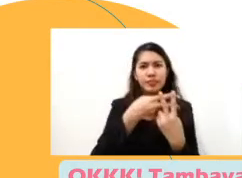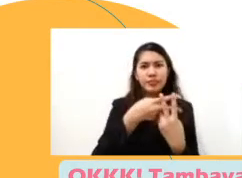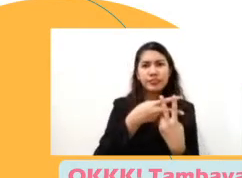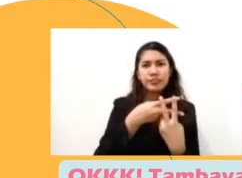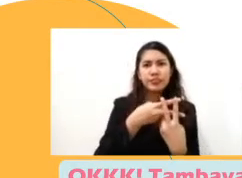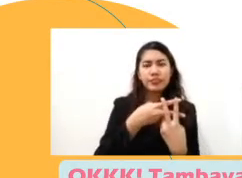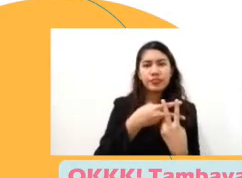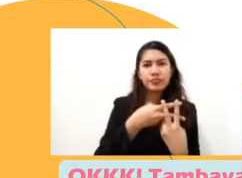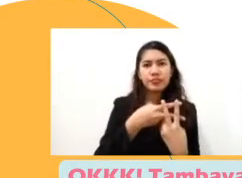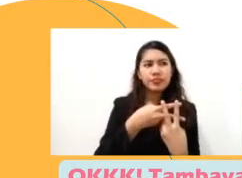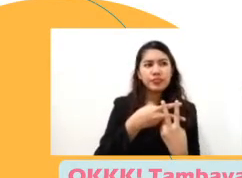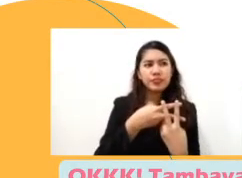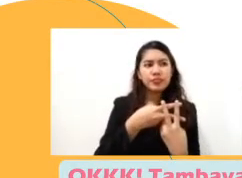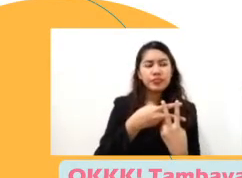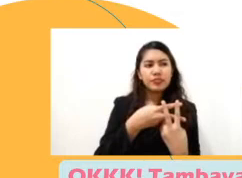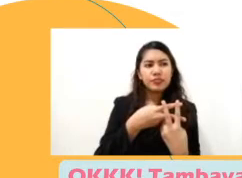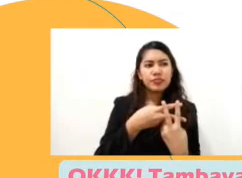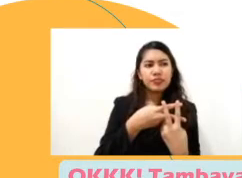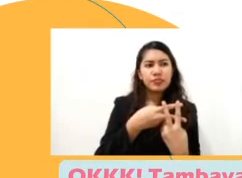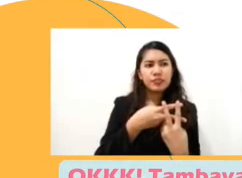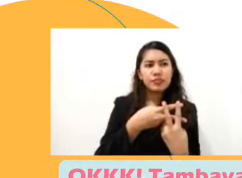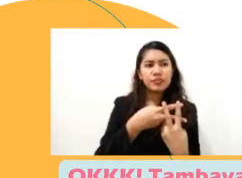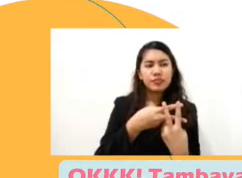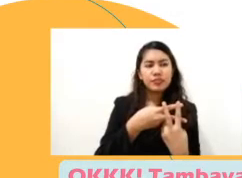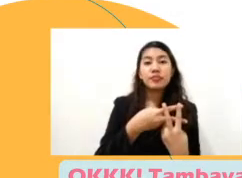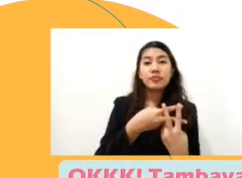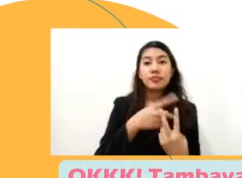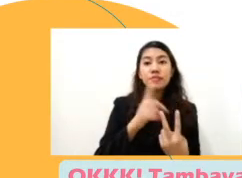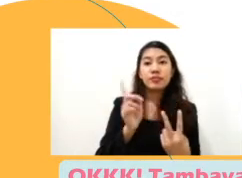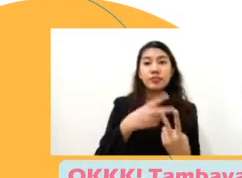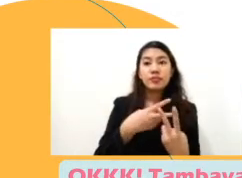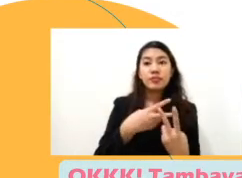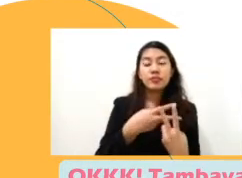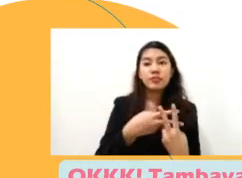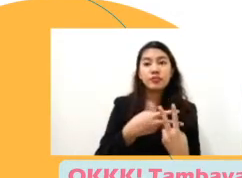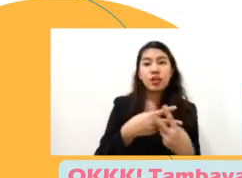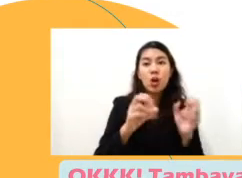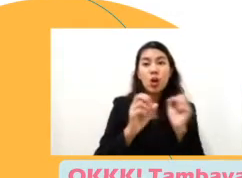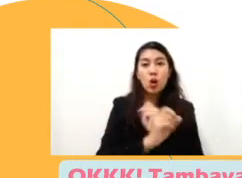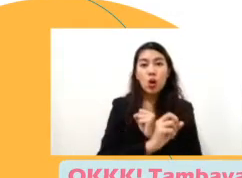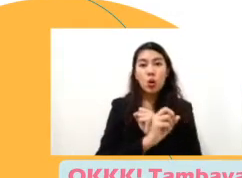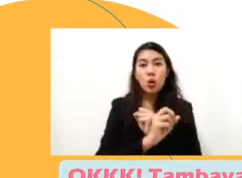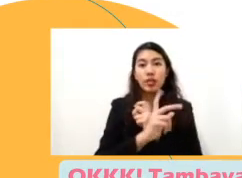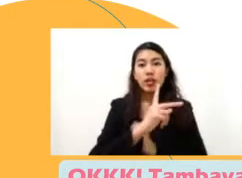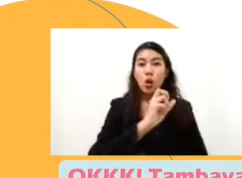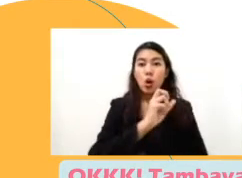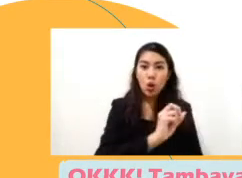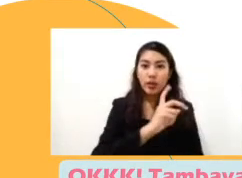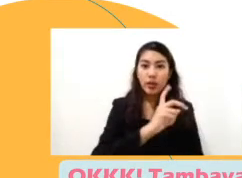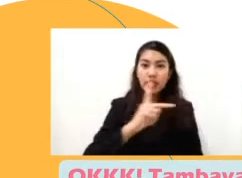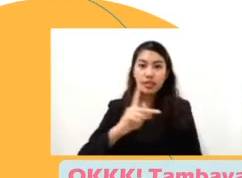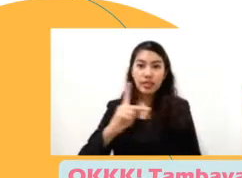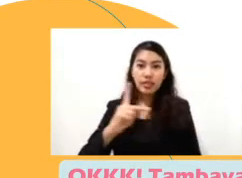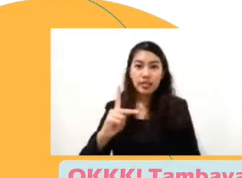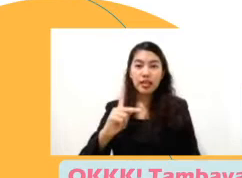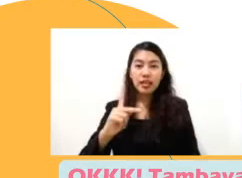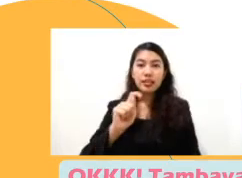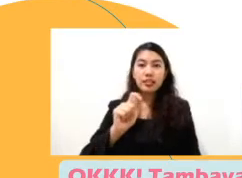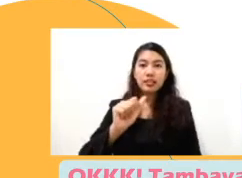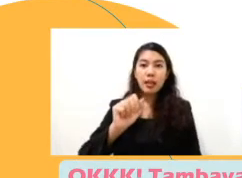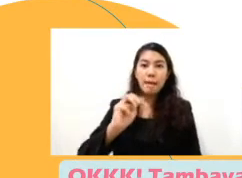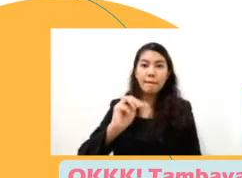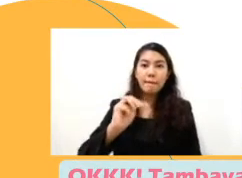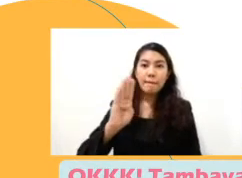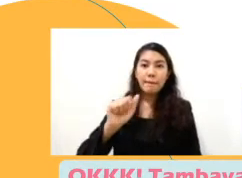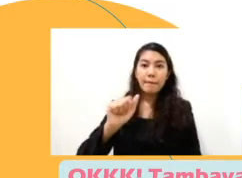Ate Erica and Ate Teresa, ang hashtag po ay hashtag OKKKTambayan. Tapos pwede po tayong gumawa ng hashtag for